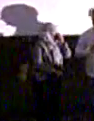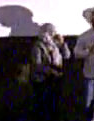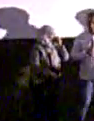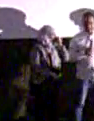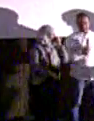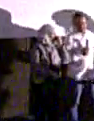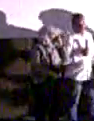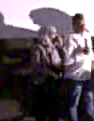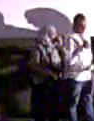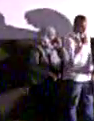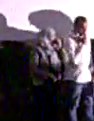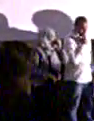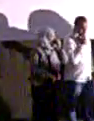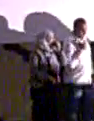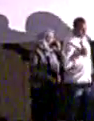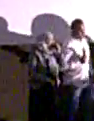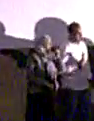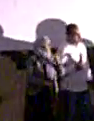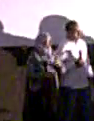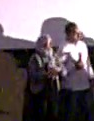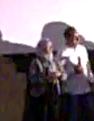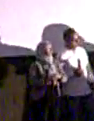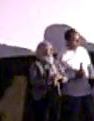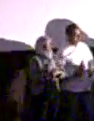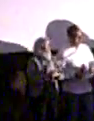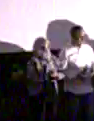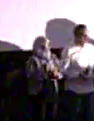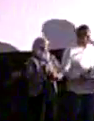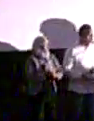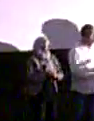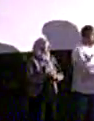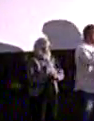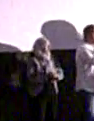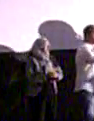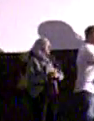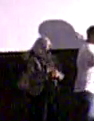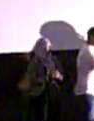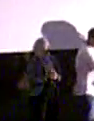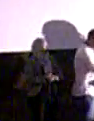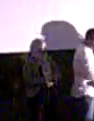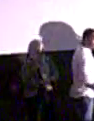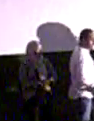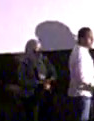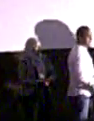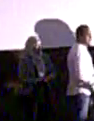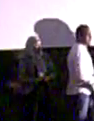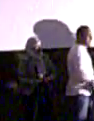Zaina. Ladies and gentlemen, we are going to start reading pieces of this pact that has been set up between civil society